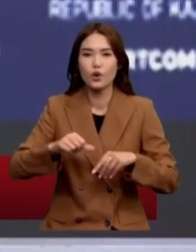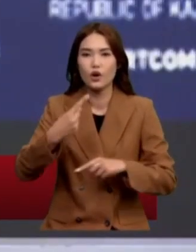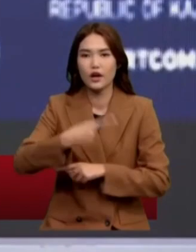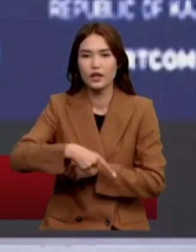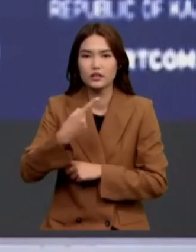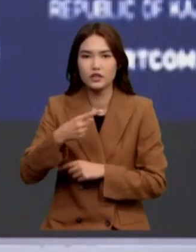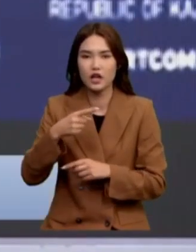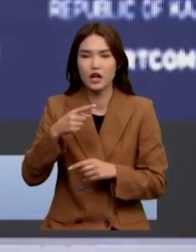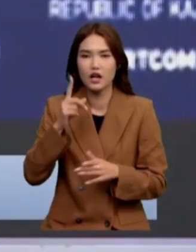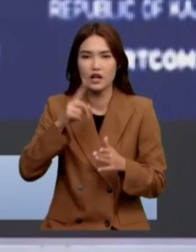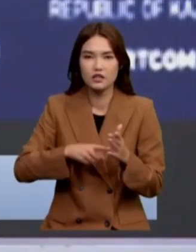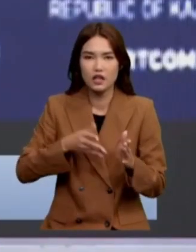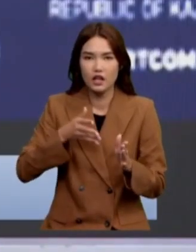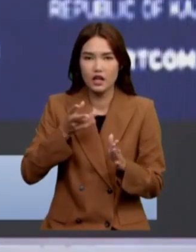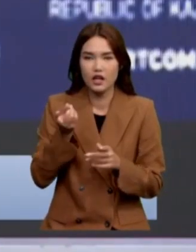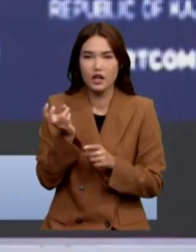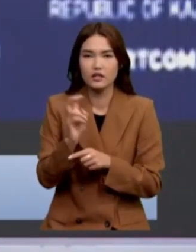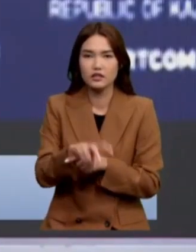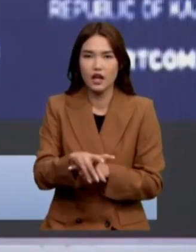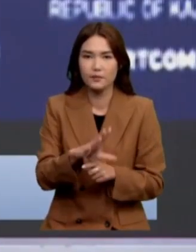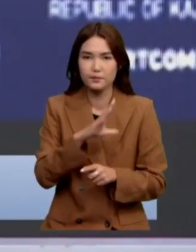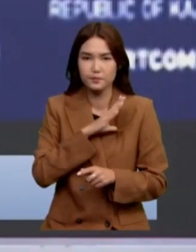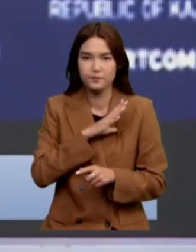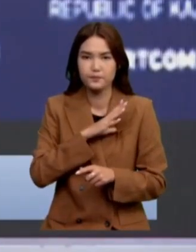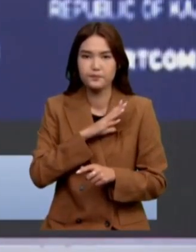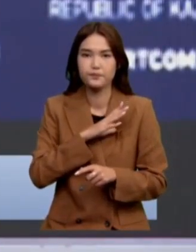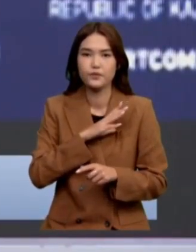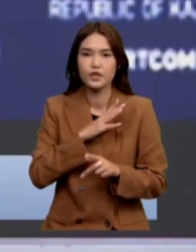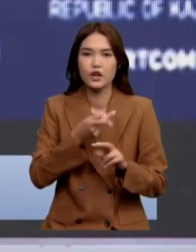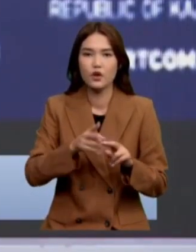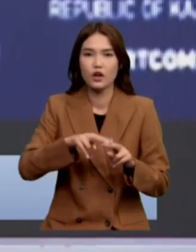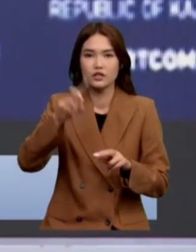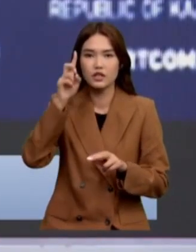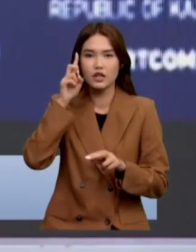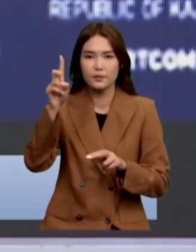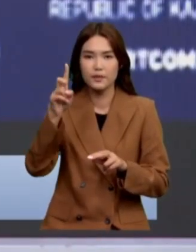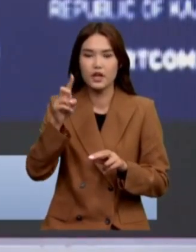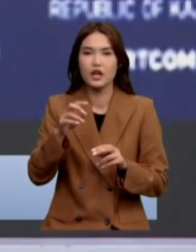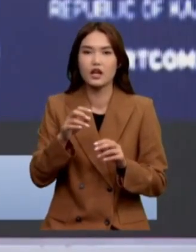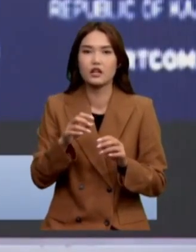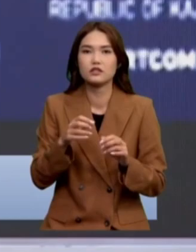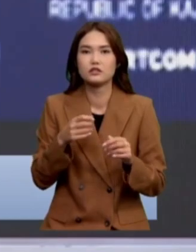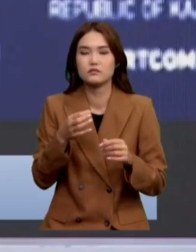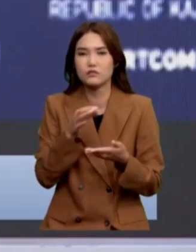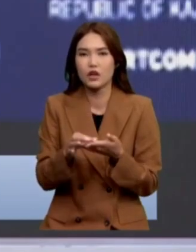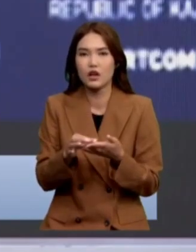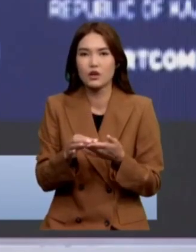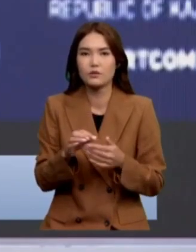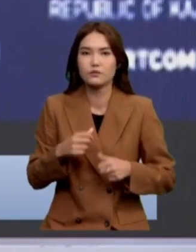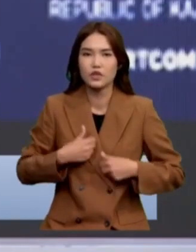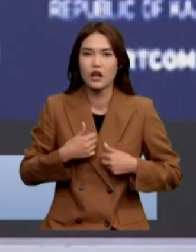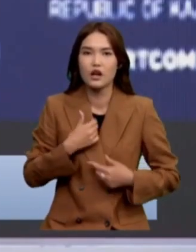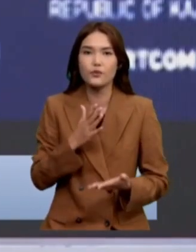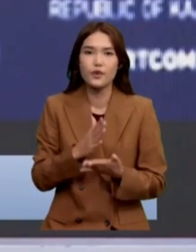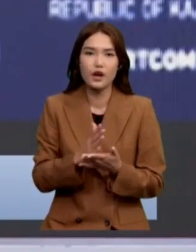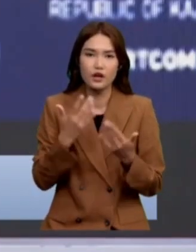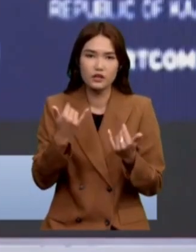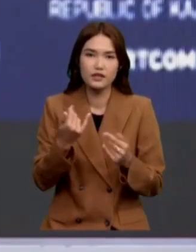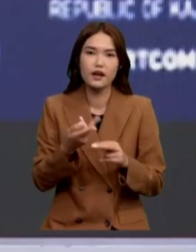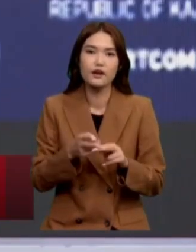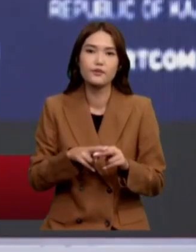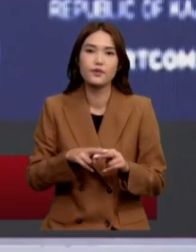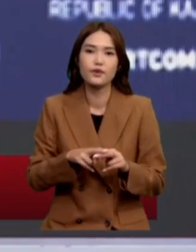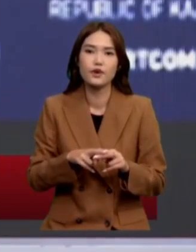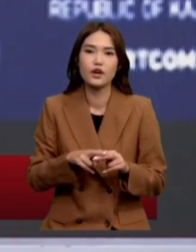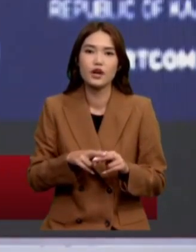келіп, көрші Ресей мемлекетіне заңсыз кетуге тырысады. Тек ағымдағы